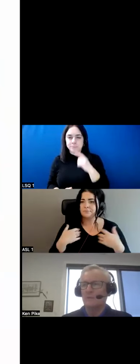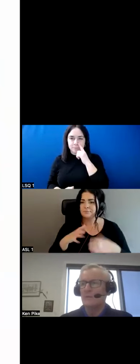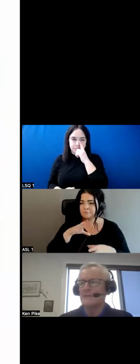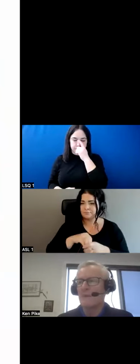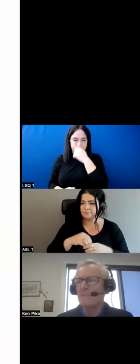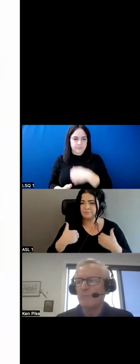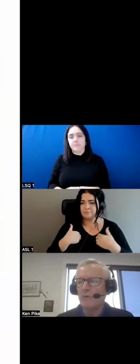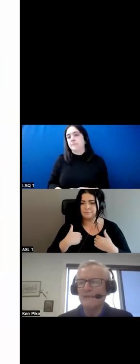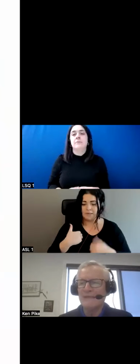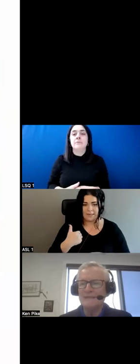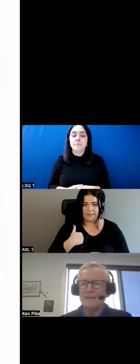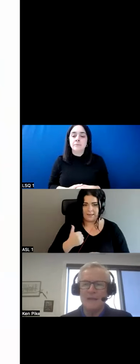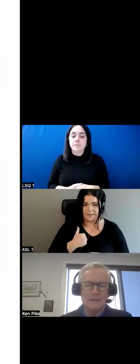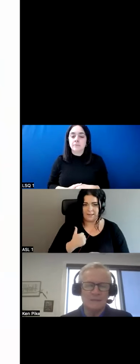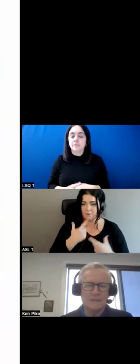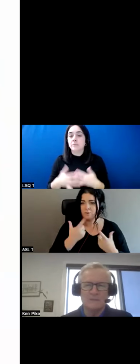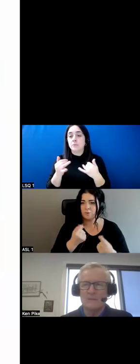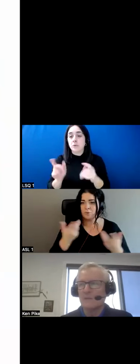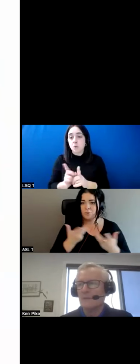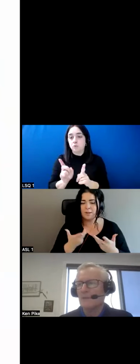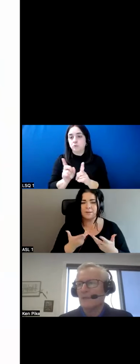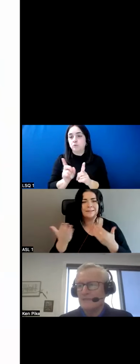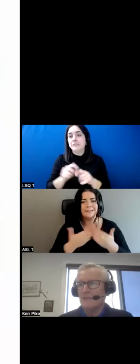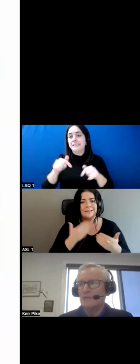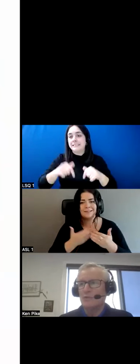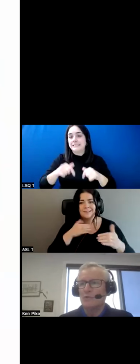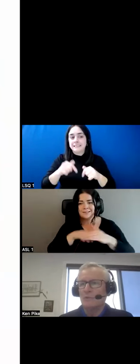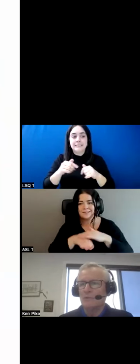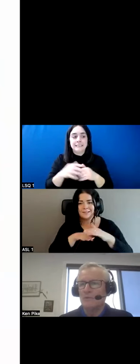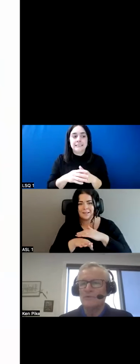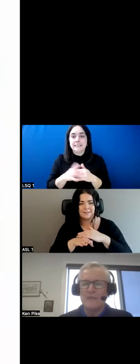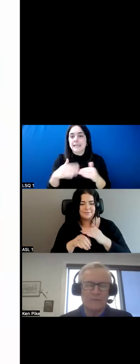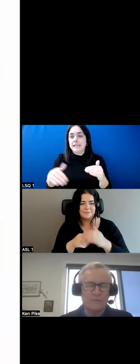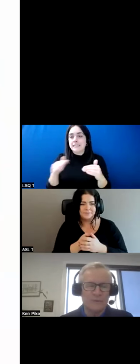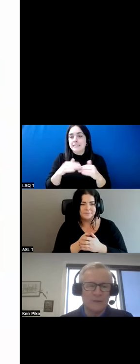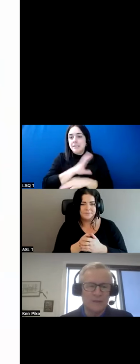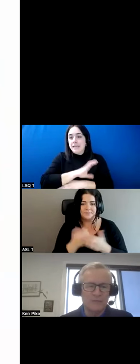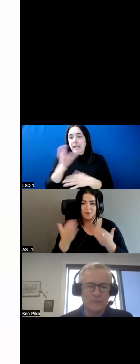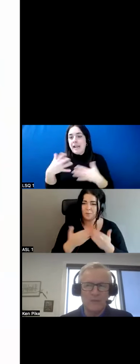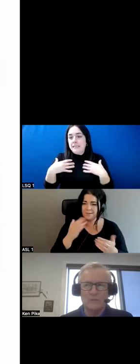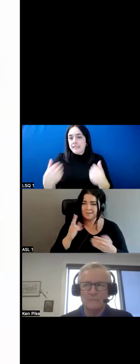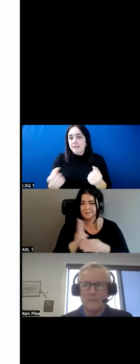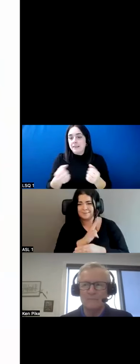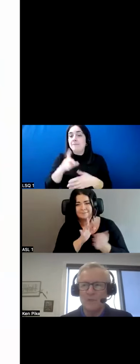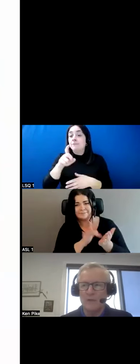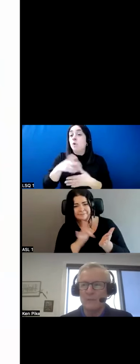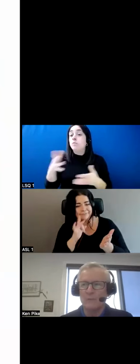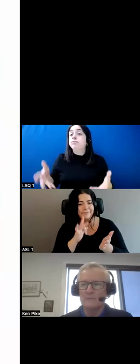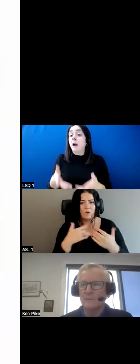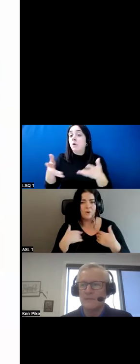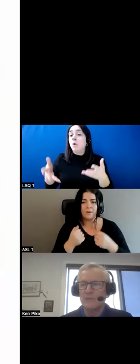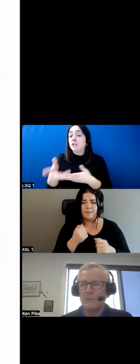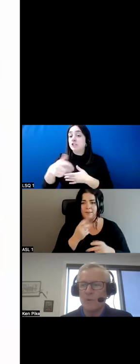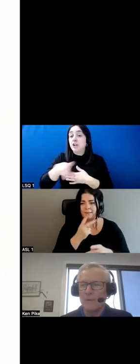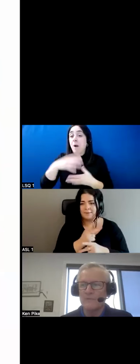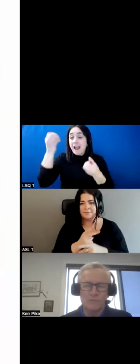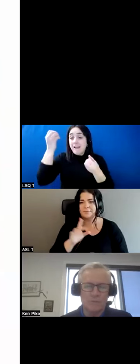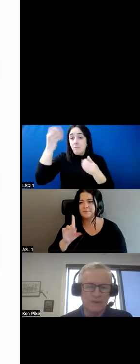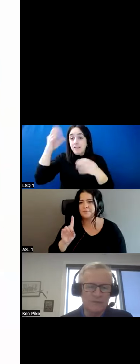Canada s'efforce d'atteindre cet objectif est de promouvoir la facilité d'utilisation des renseignements sur la